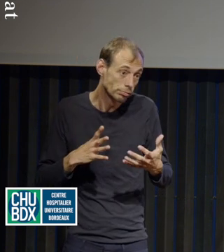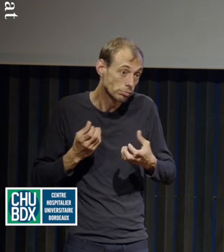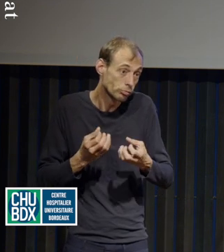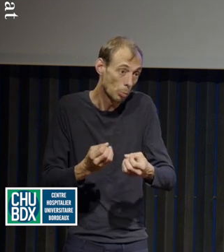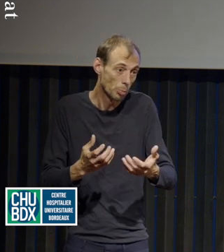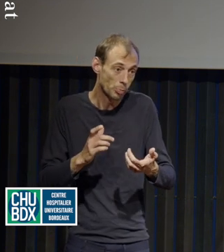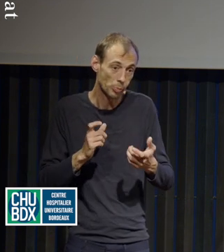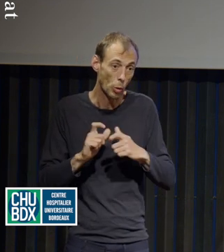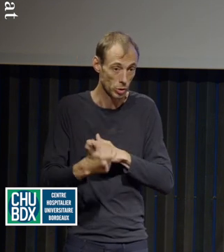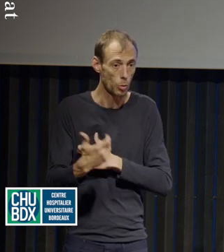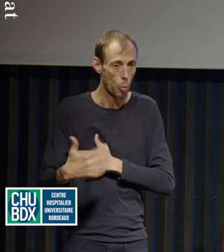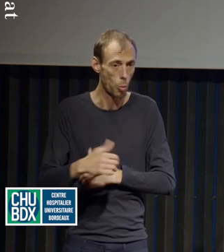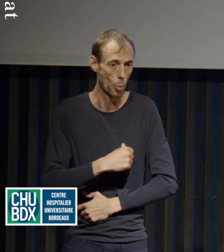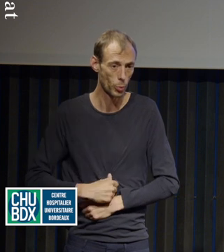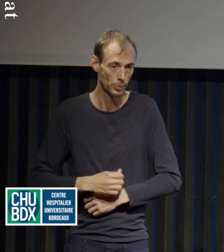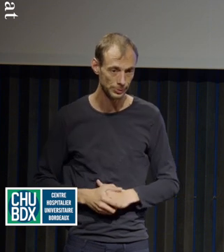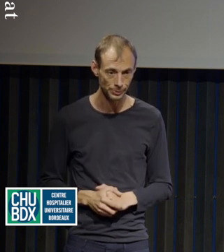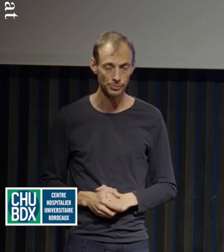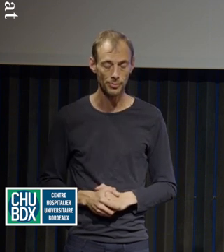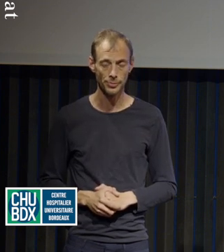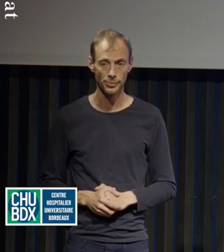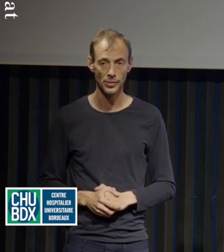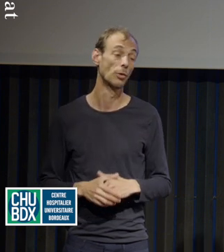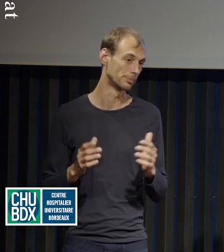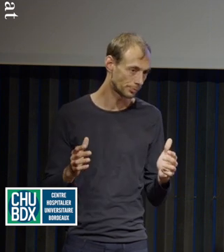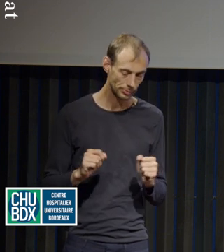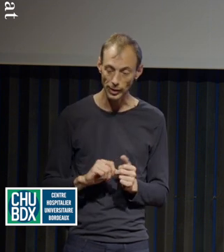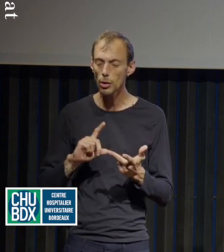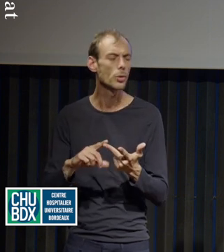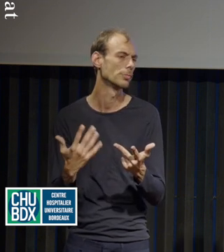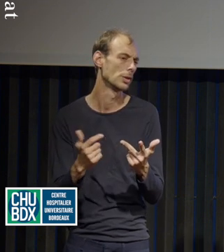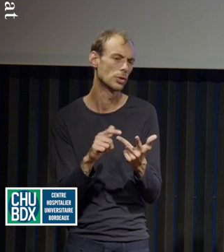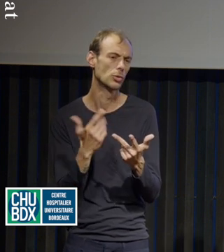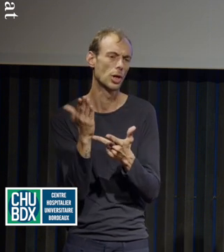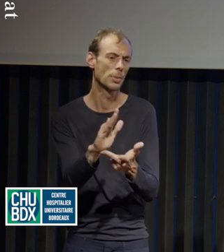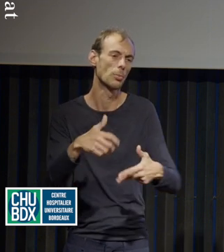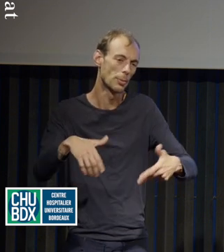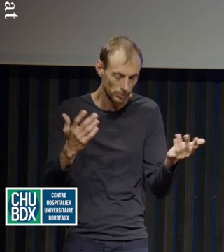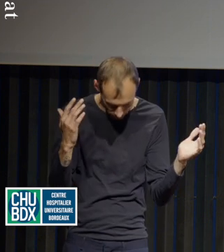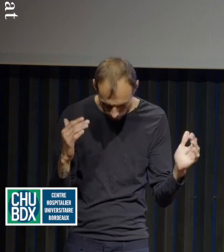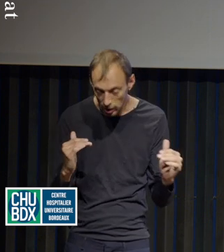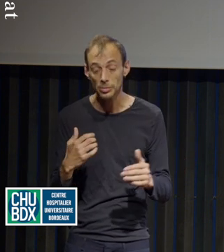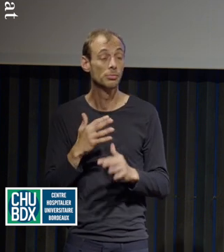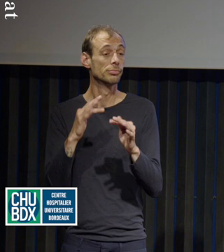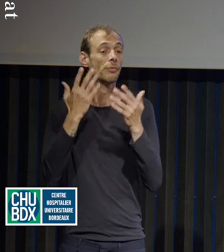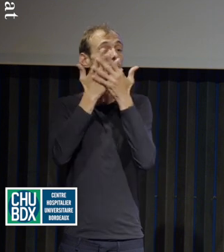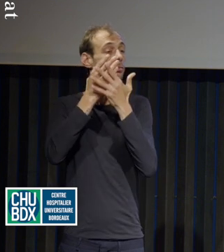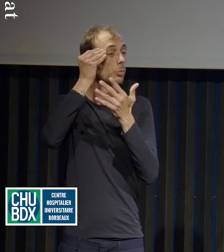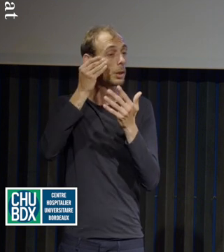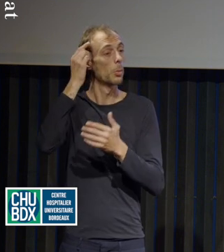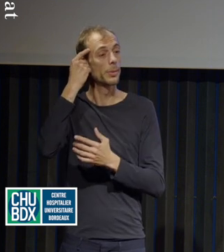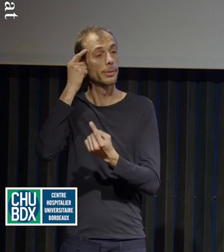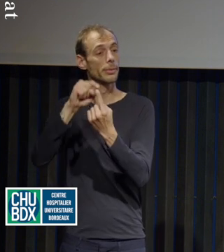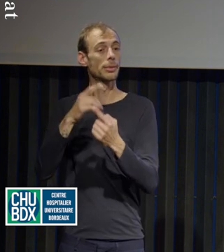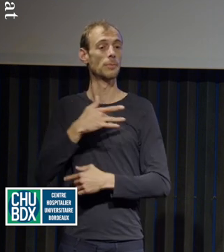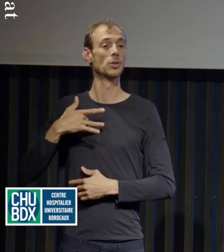Alors, le troisième point qui vous a déjà été présenté, c'est que ces troubles psychiatriques, bien sûr, constituent un fardeau majeur en termes de santé publique, puisqu'ils vont